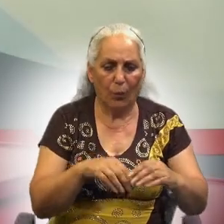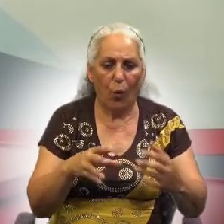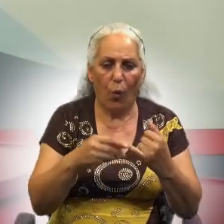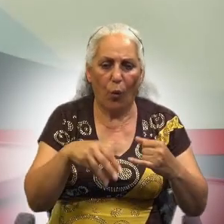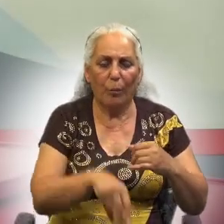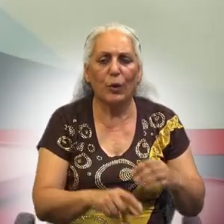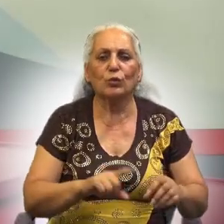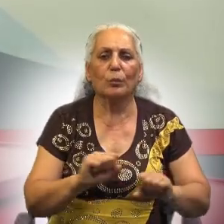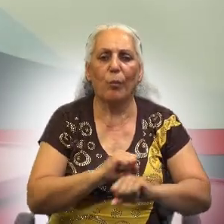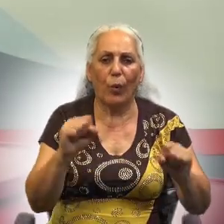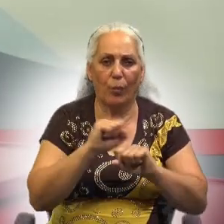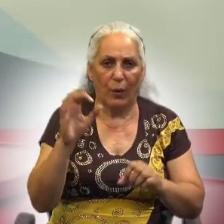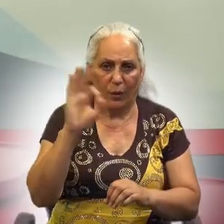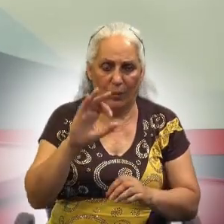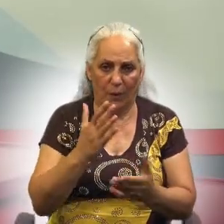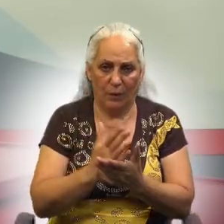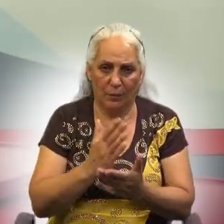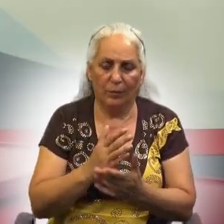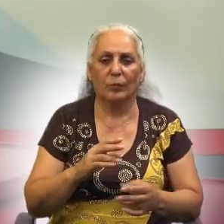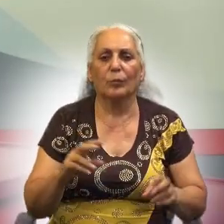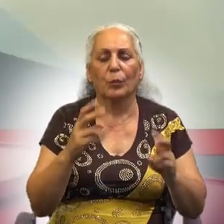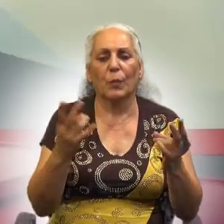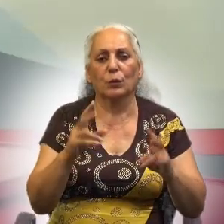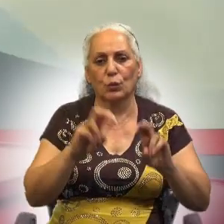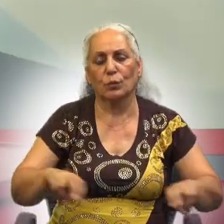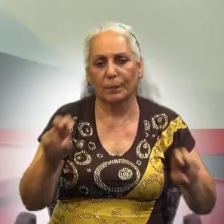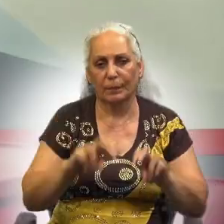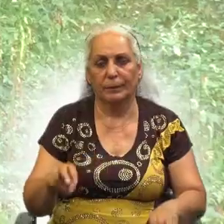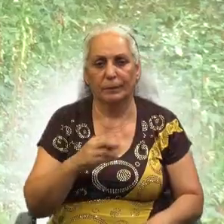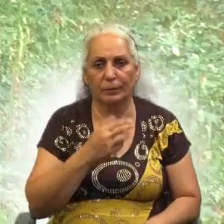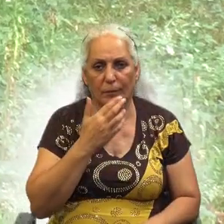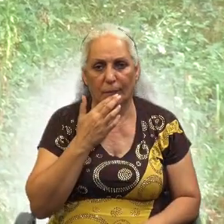և իրականացրել են պրակտիկ դասընթացներ։ Մանրամասները ռեպորտաժում։